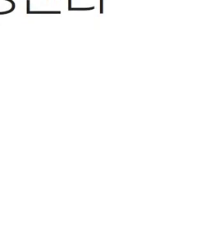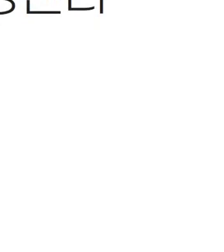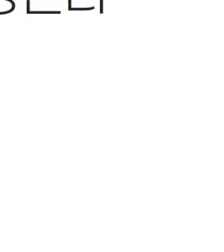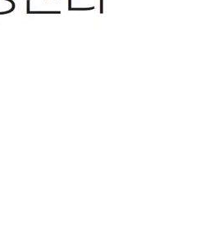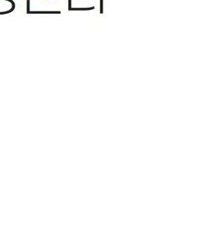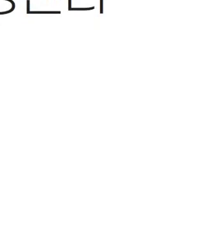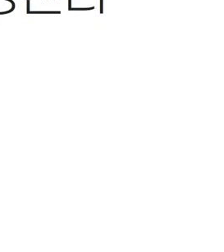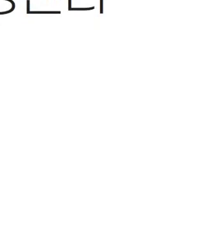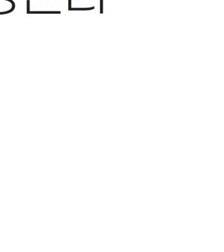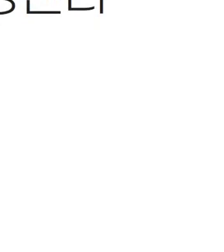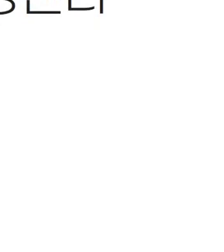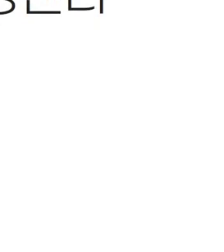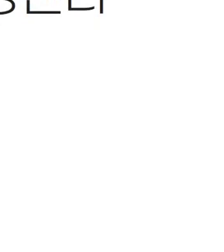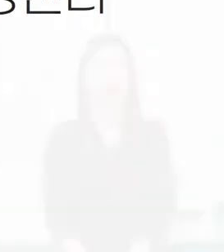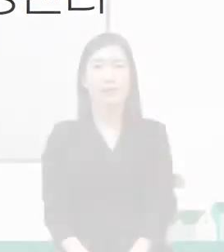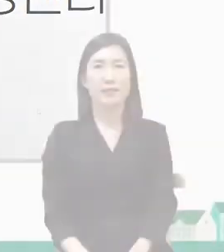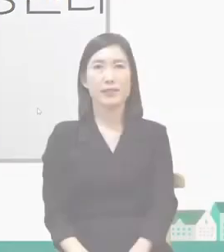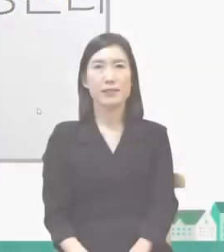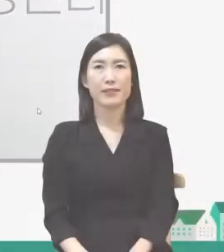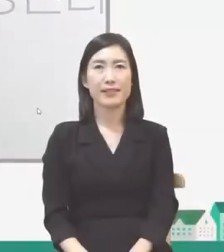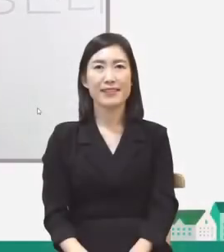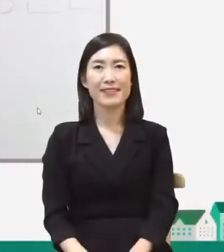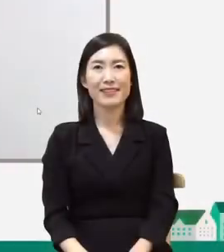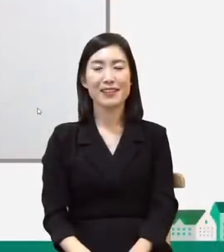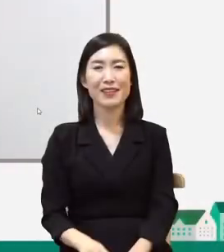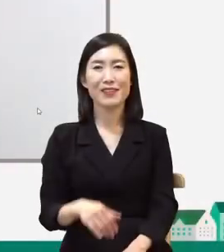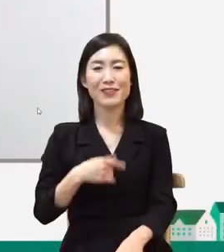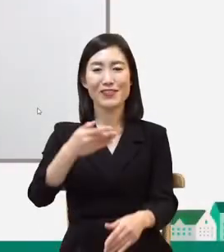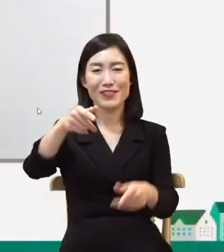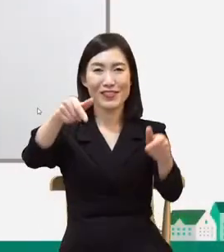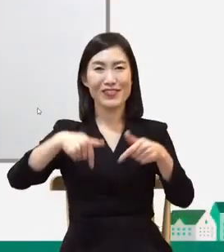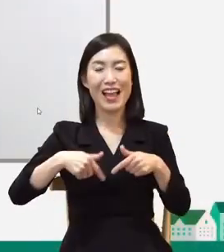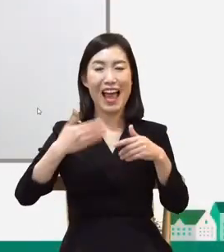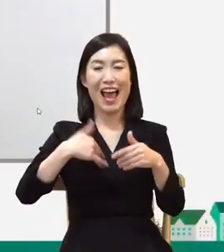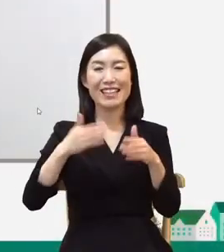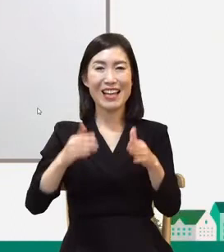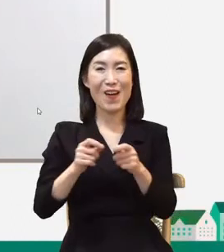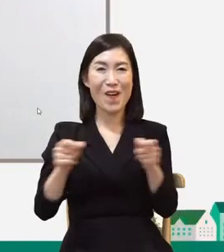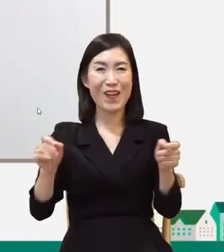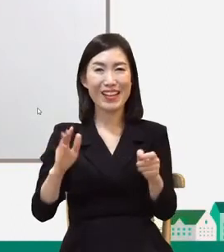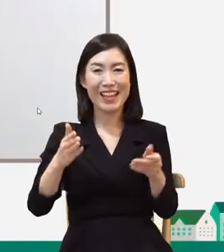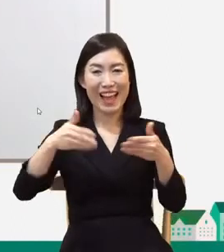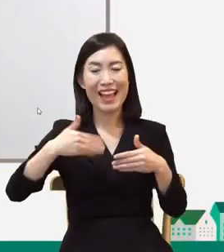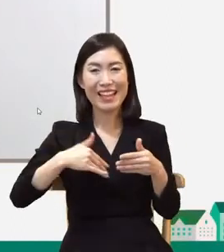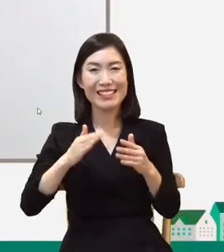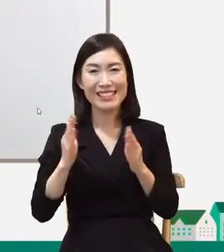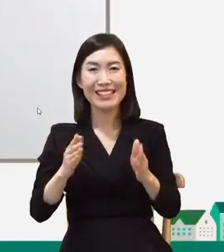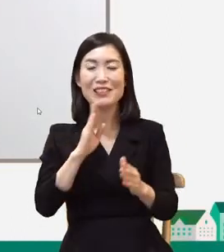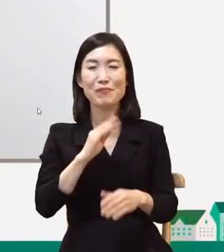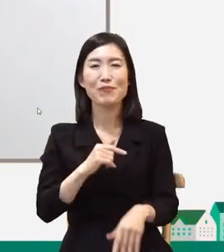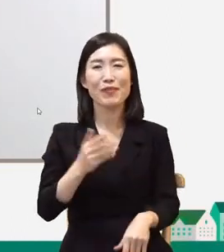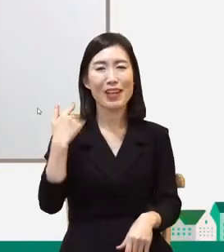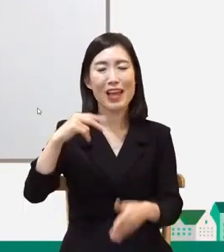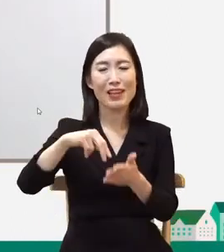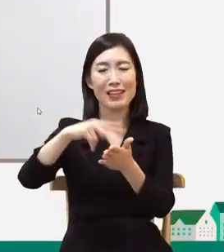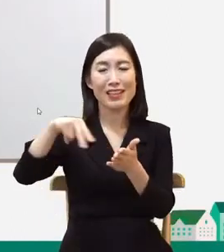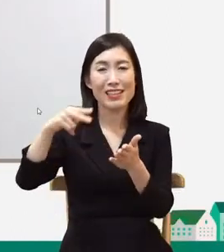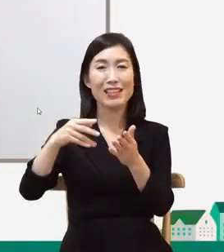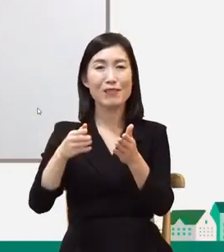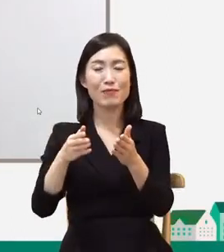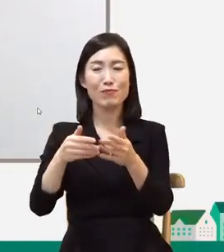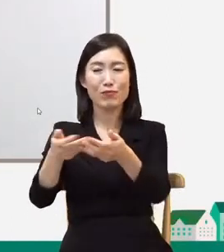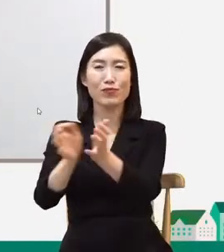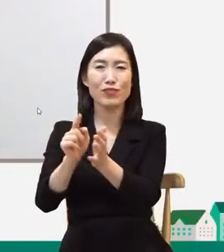오래됐죠? 너무 오래됐죠? 예. 네. 네. 그래서 팀장님이 굉장히 이 노숙인 분야에서 상당히